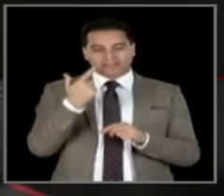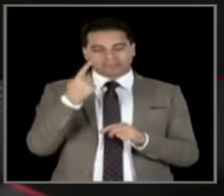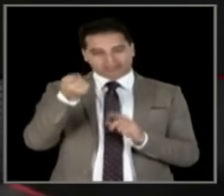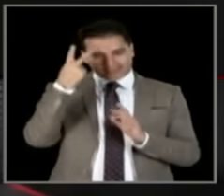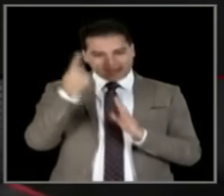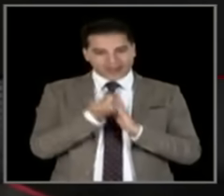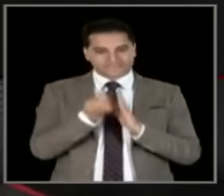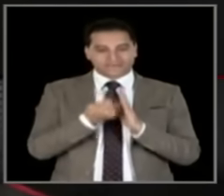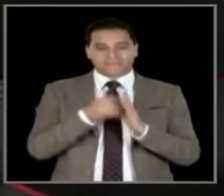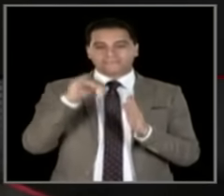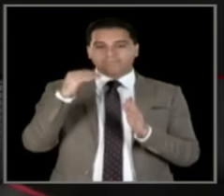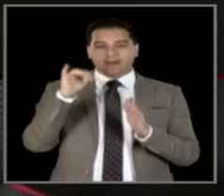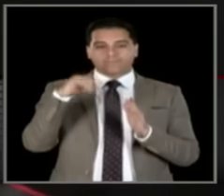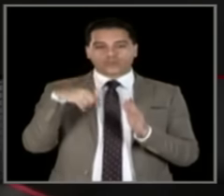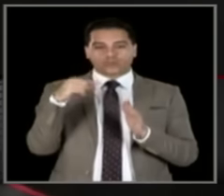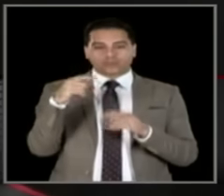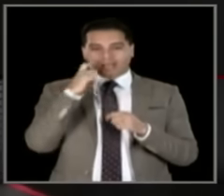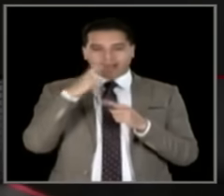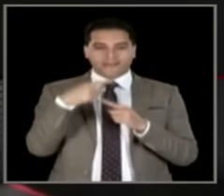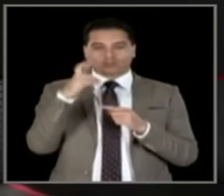تأليف محمود أبو زيد،